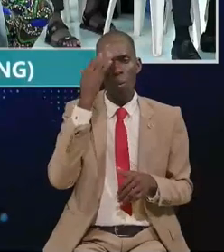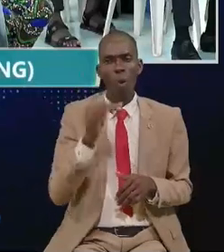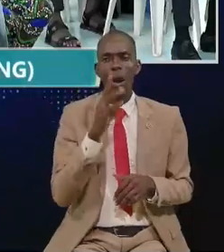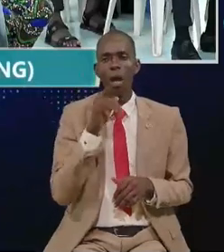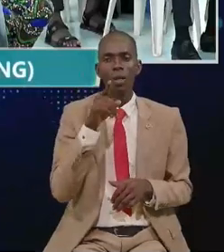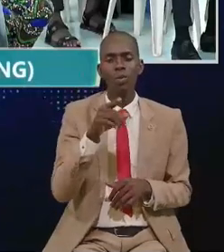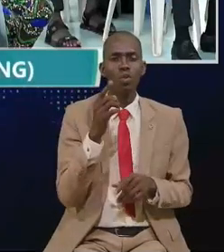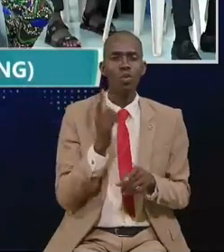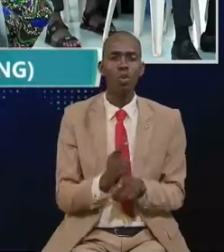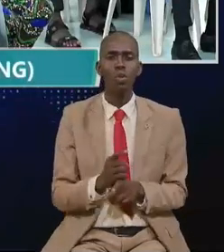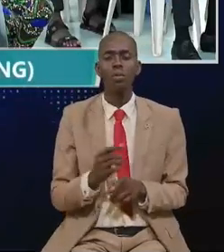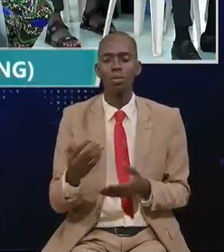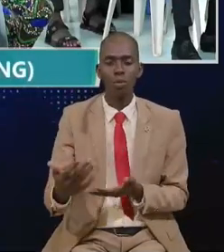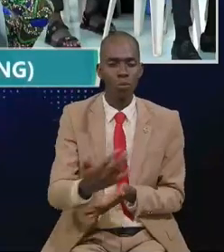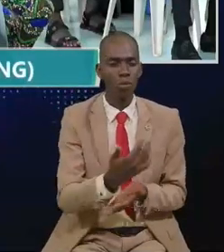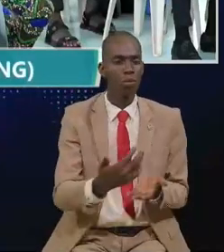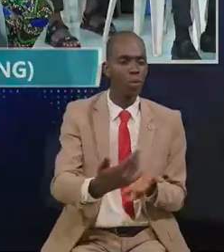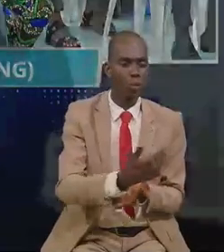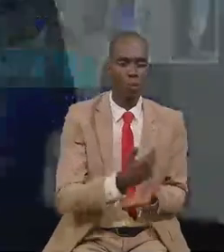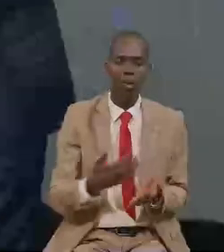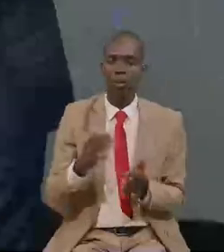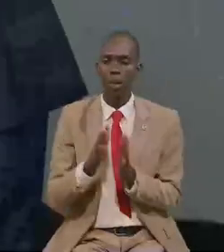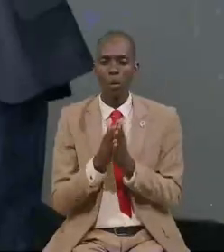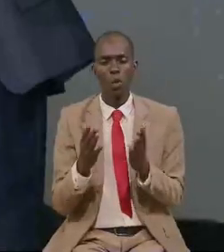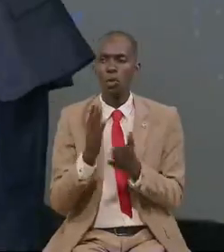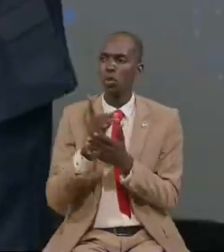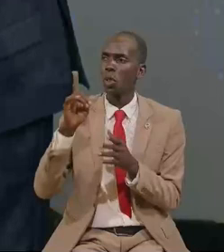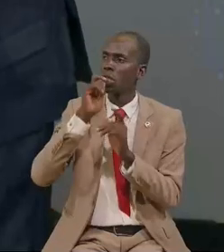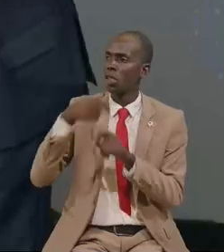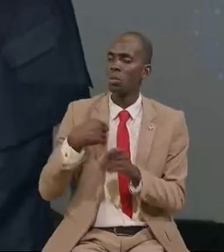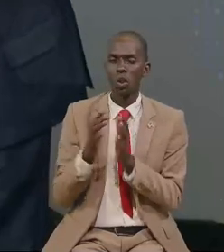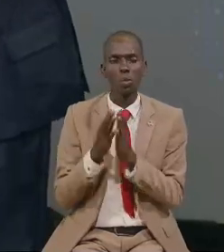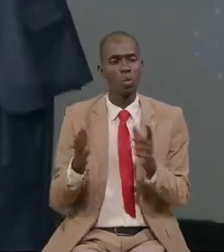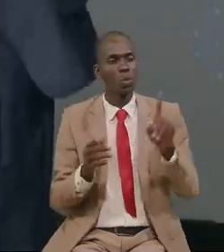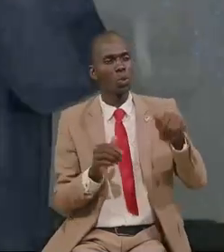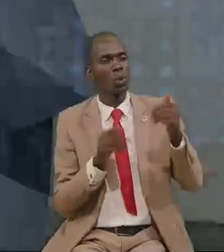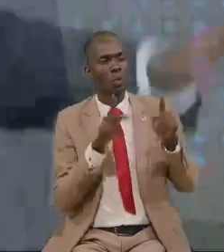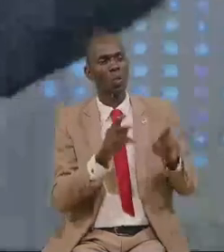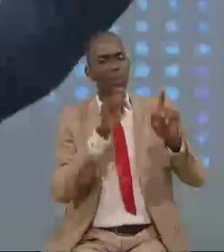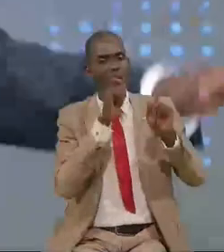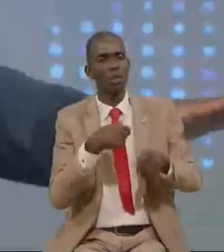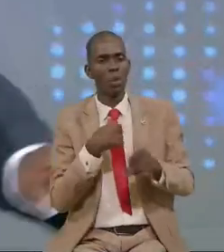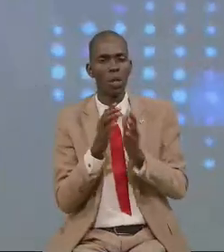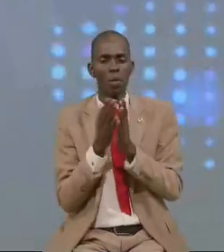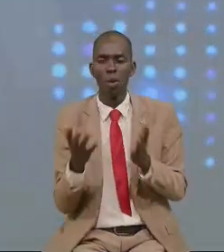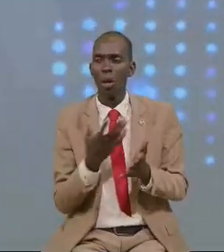tu reçois des dons, des livres? L'autre m'a donné un livre, l'autre m'a donné un livre, et tout